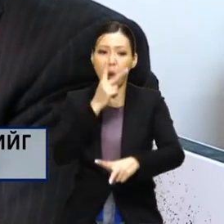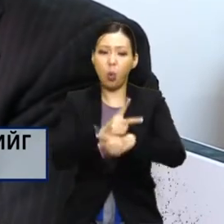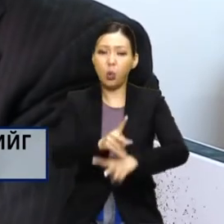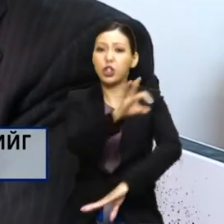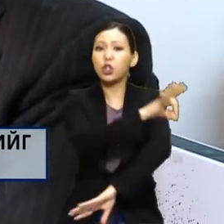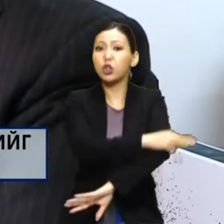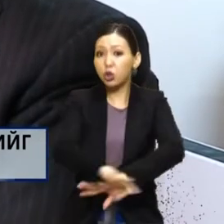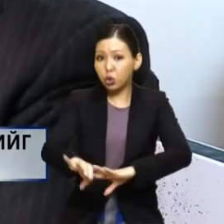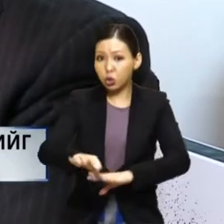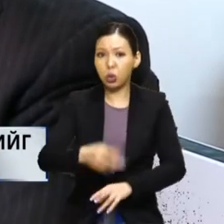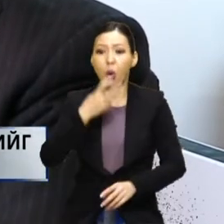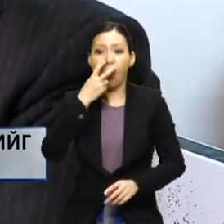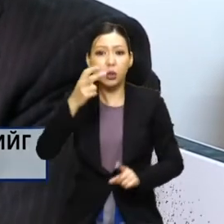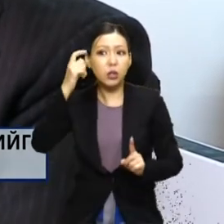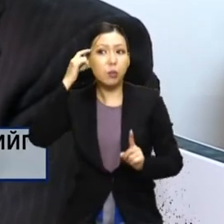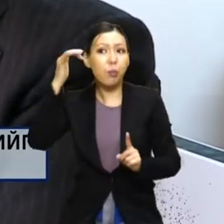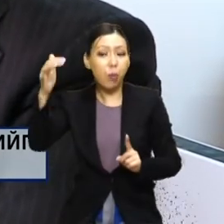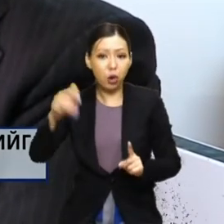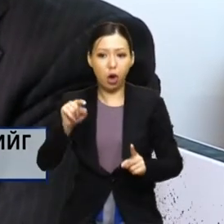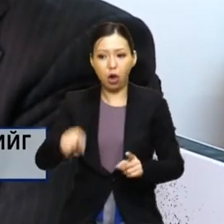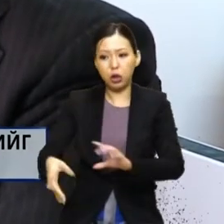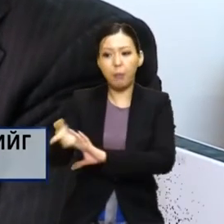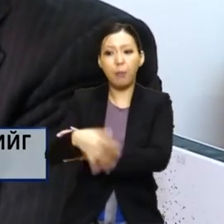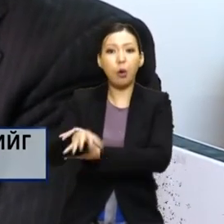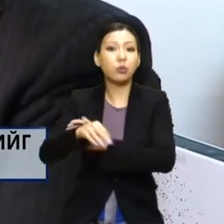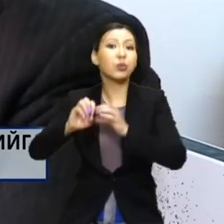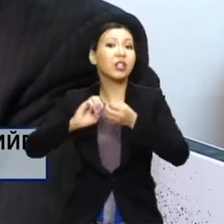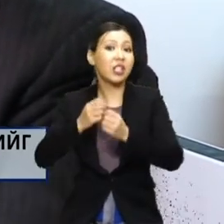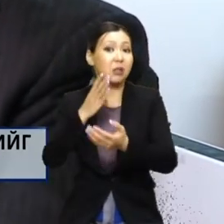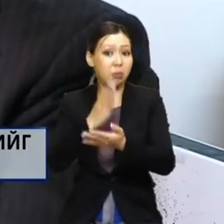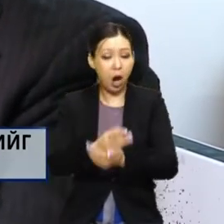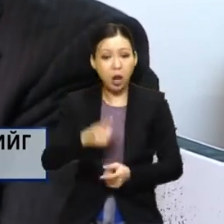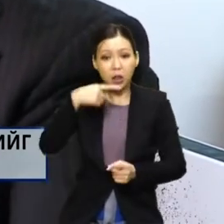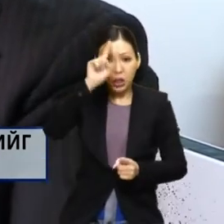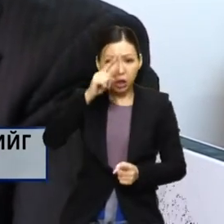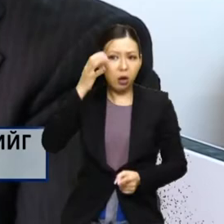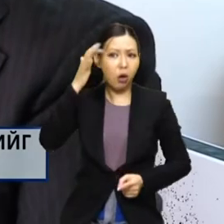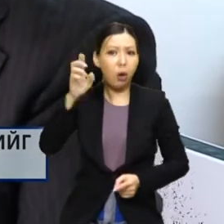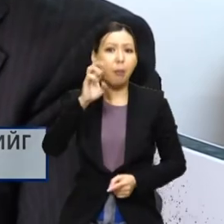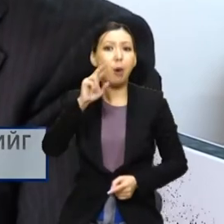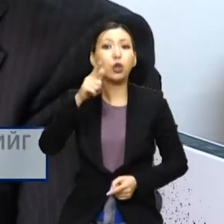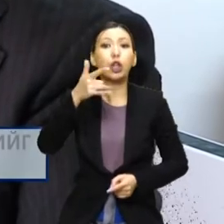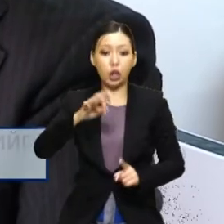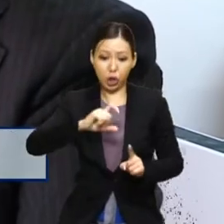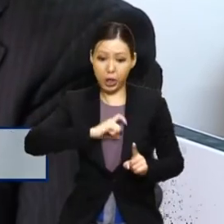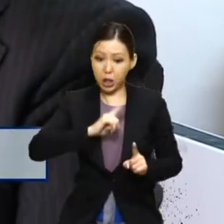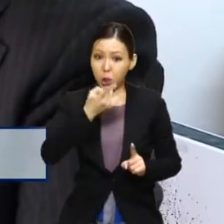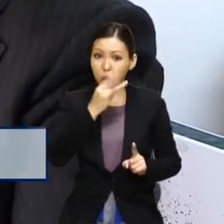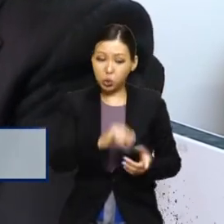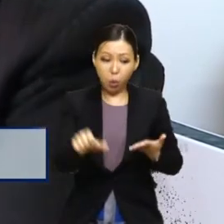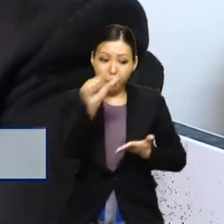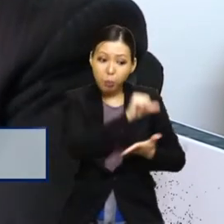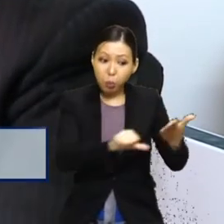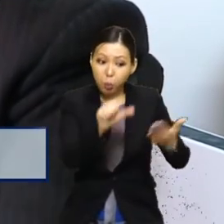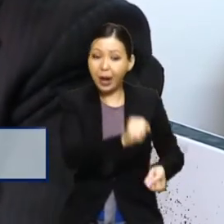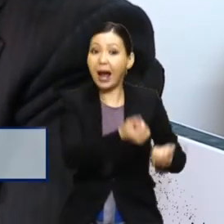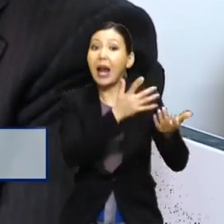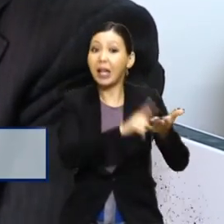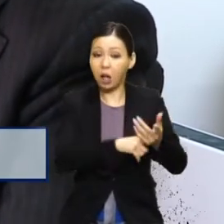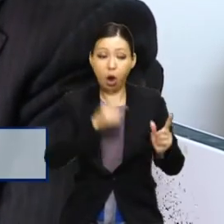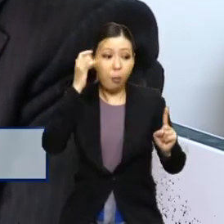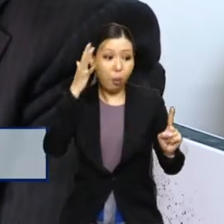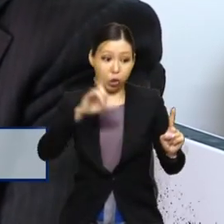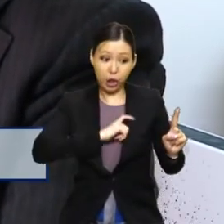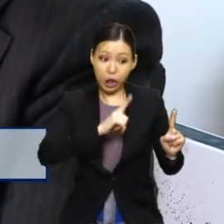үзэл баримтлал нь бол боловсрогдоод ингээ явж байгаа. Энэ мэтгэн ингээ бодлого нэгдүгээр бодлого эрх зүйн орчин сайн бүрдэх хэрэгтэй. За тэр бодлого эрх зүйн